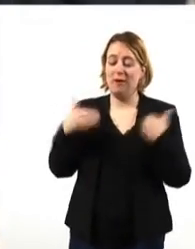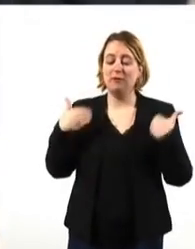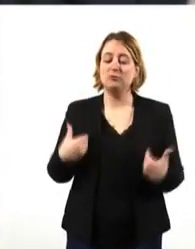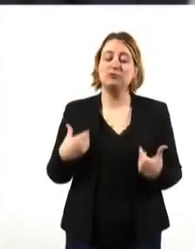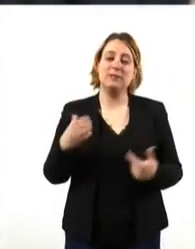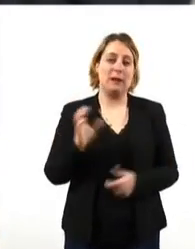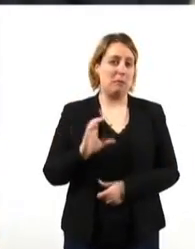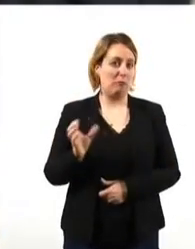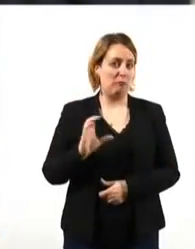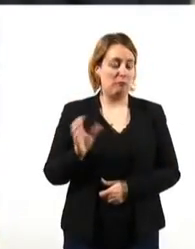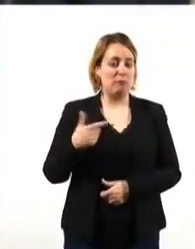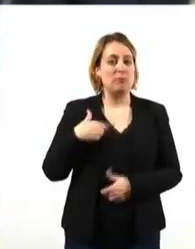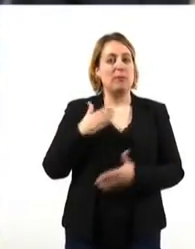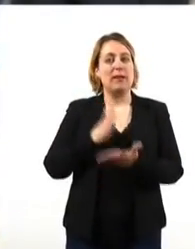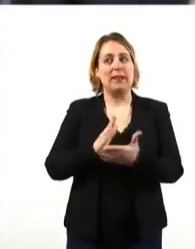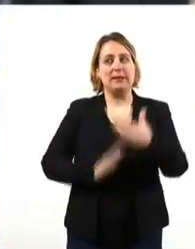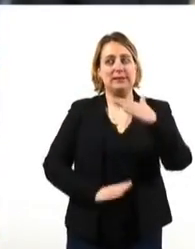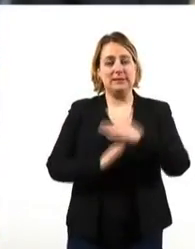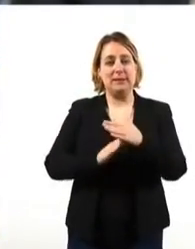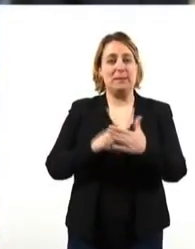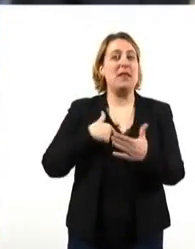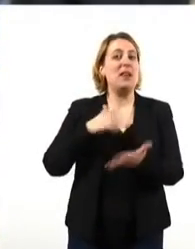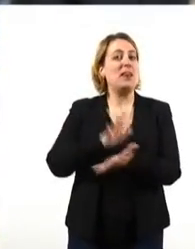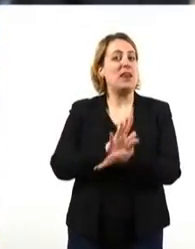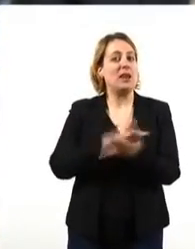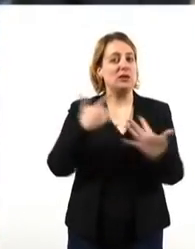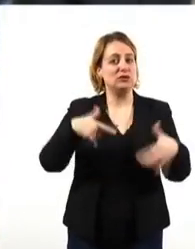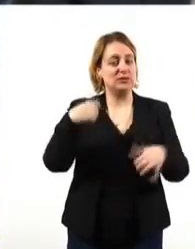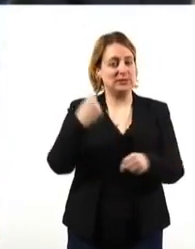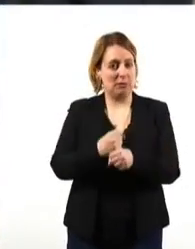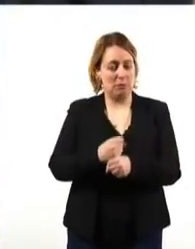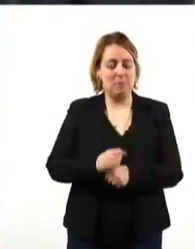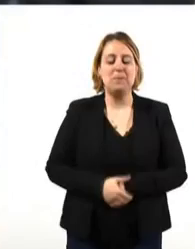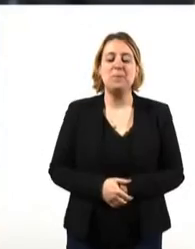Clémence, je suis en terminale, j'ai 17 ans.